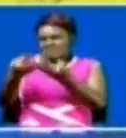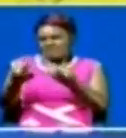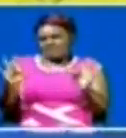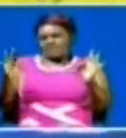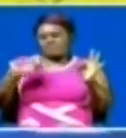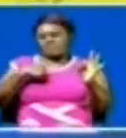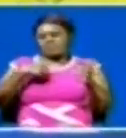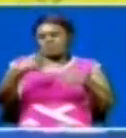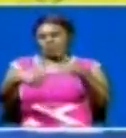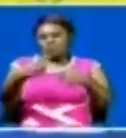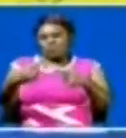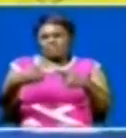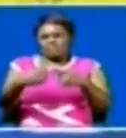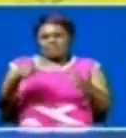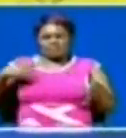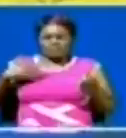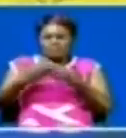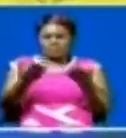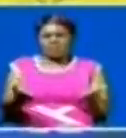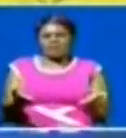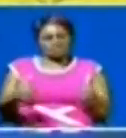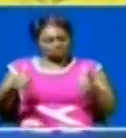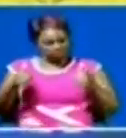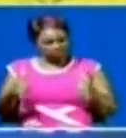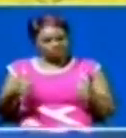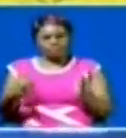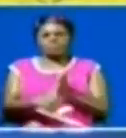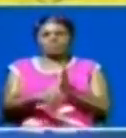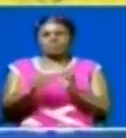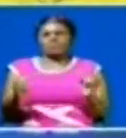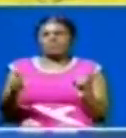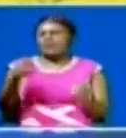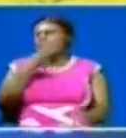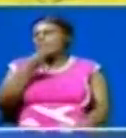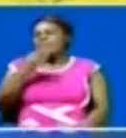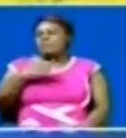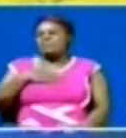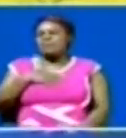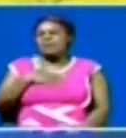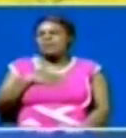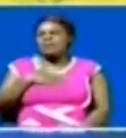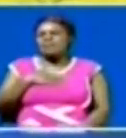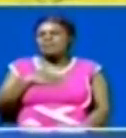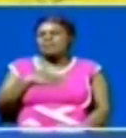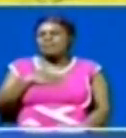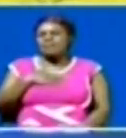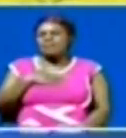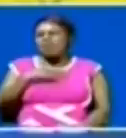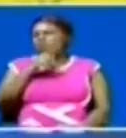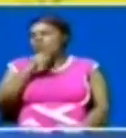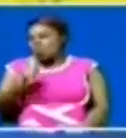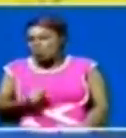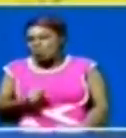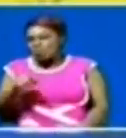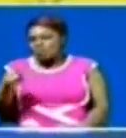niendelee. Lakini mpaka sasa tuko sawa. Kwanza yeye ni baba yangu. Kwa miaka yeye